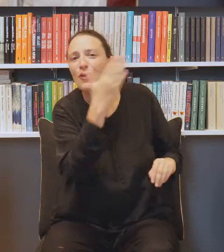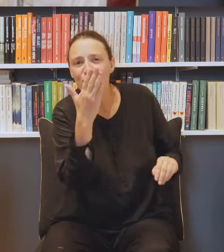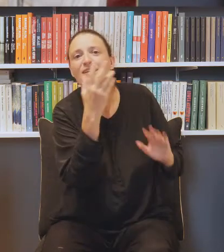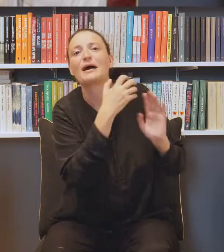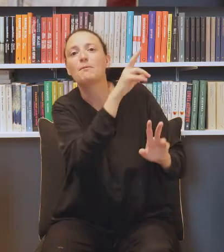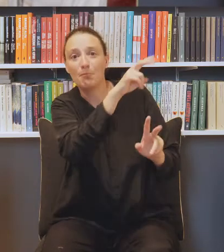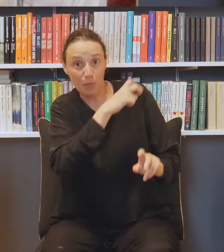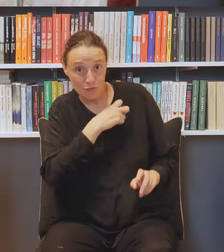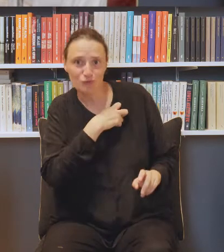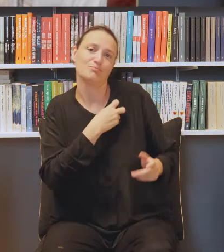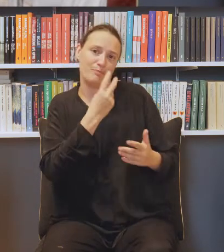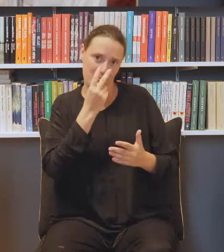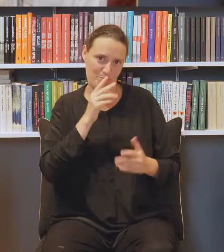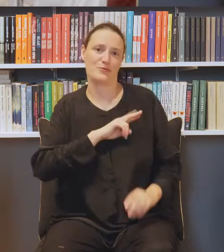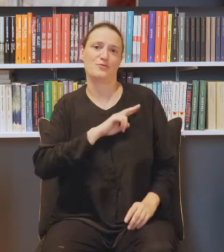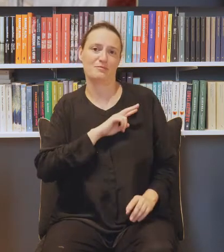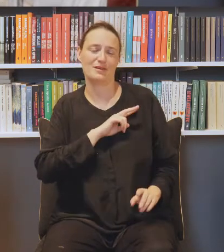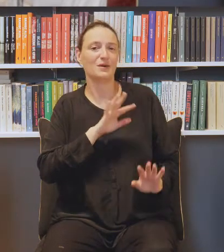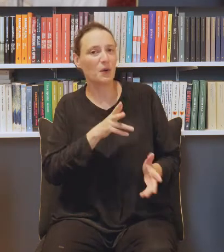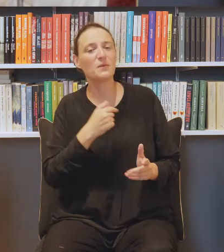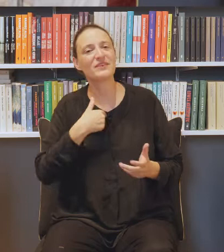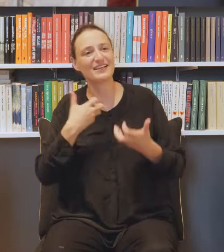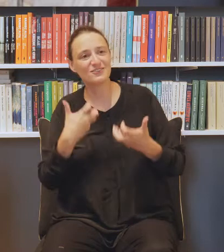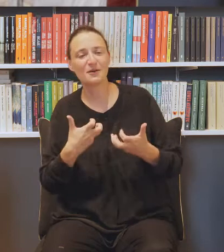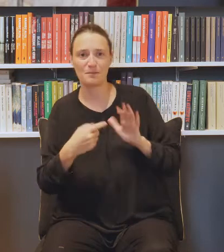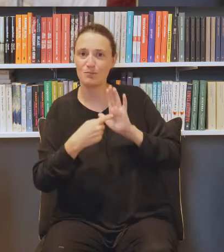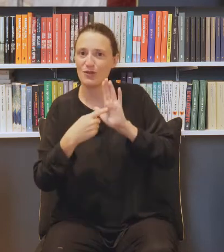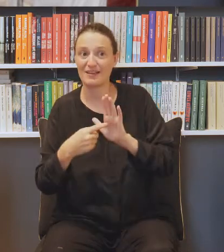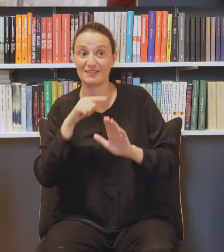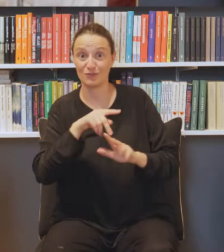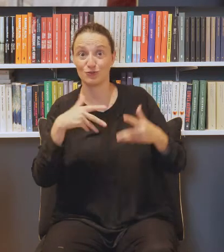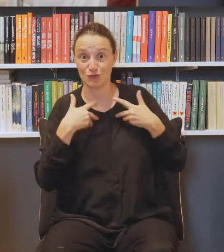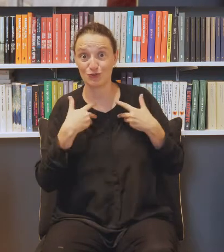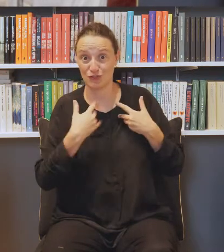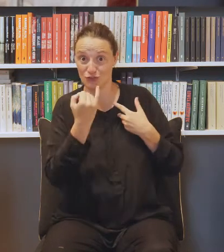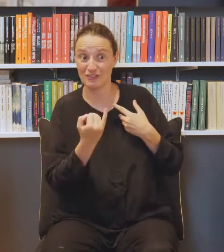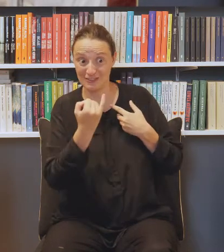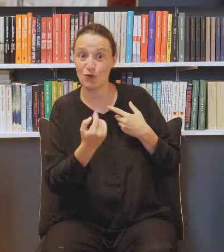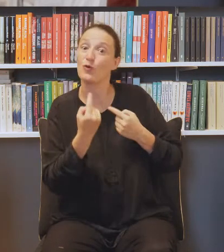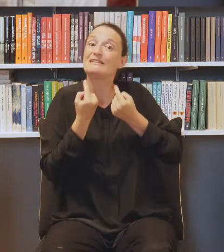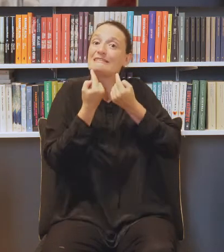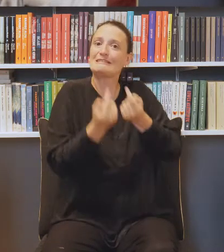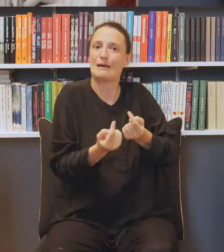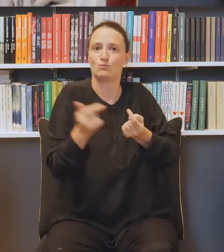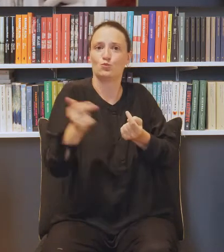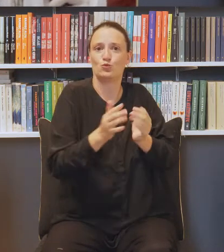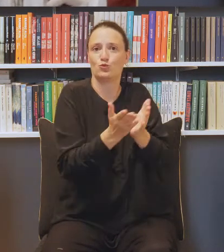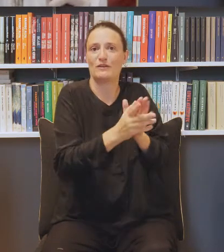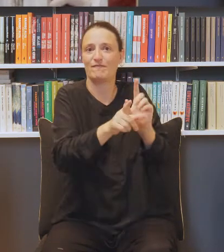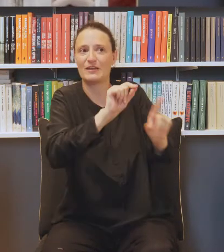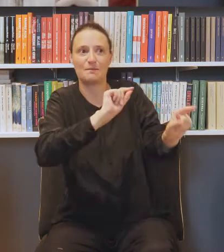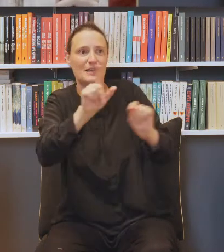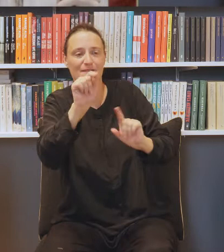takie życie dziecka, które samo musi i samo sobie wybiera, samo jest w tej sytuacji